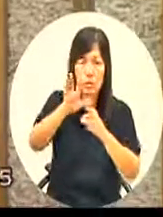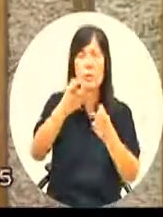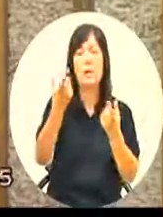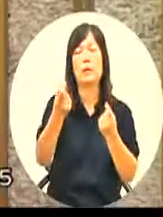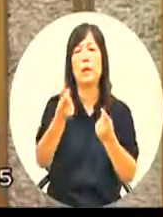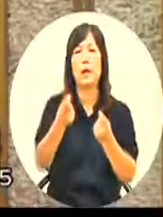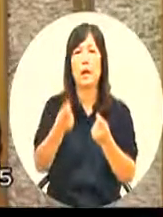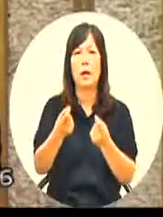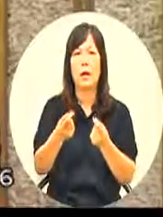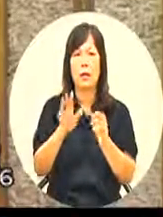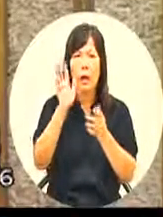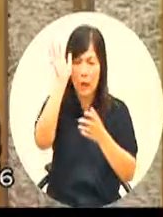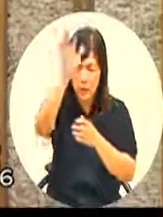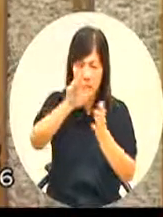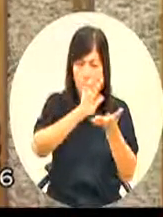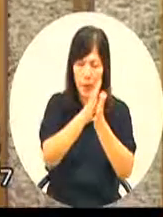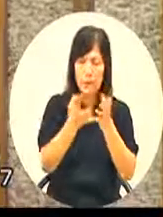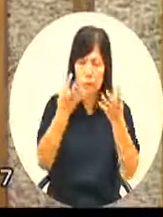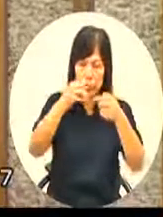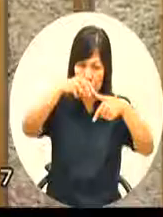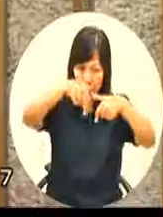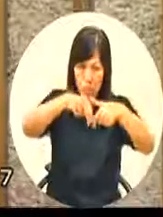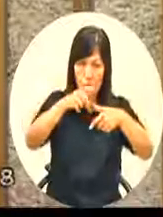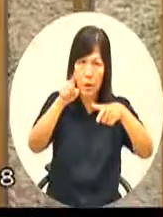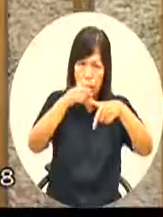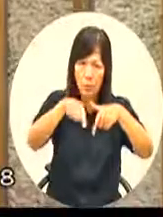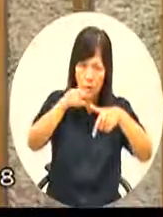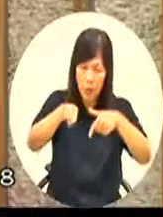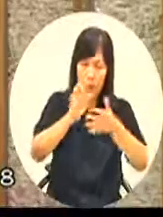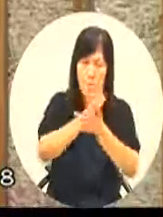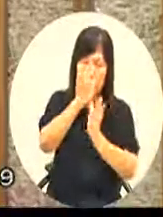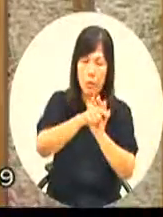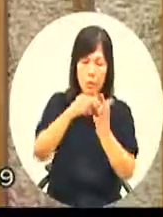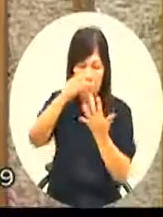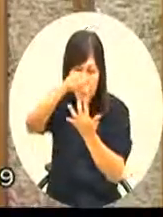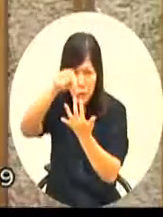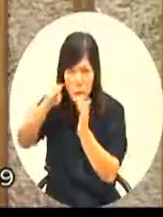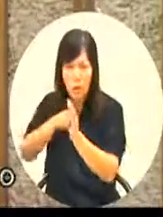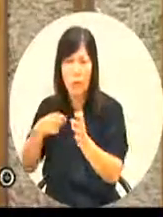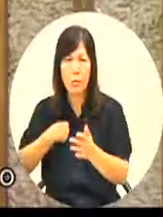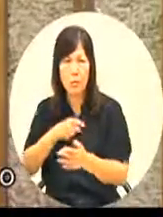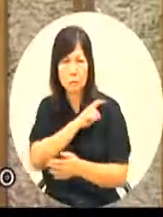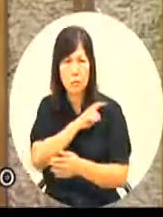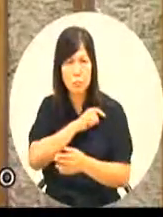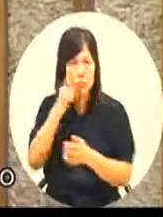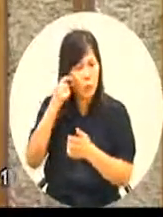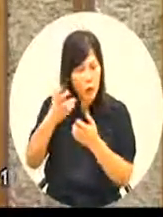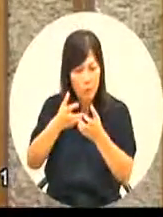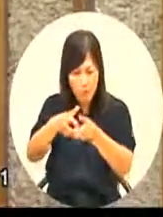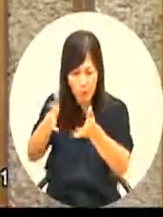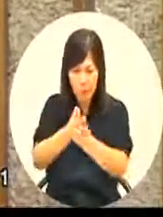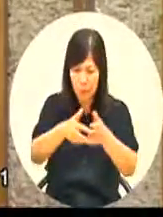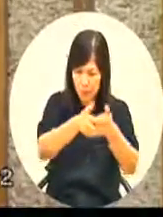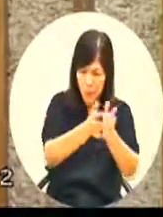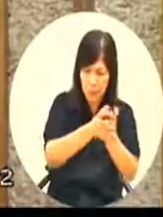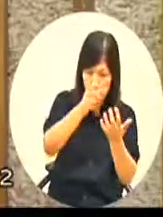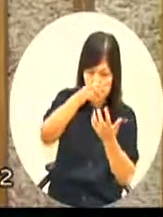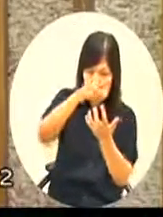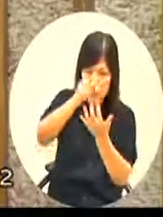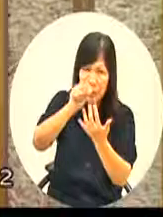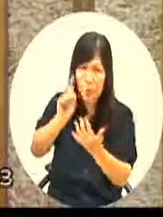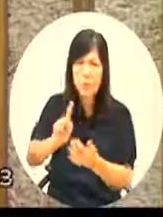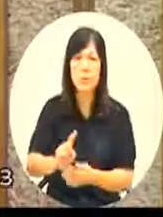那未来落实数位化以后，可以选择性的分，按他看他怎么样能够分编组来分，也许说像